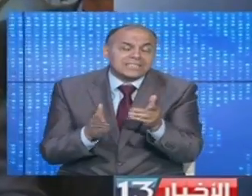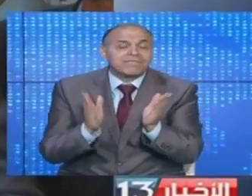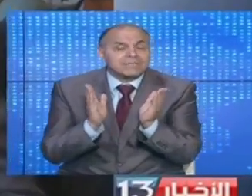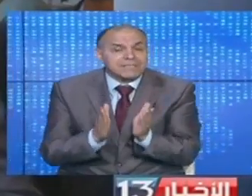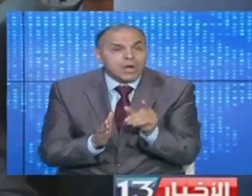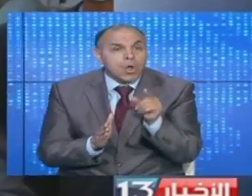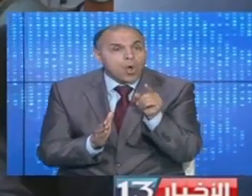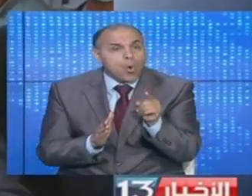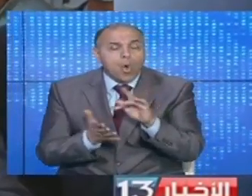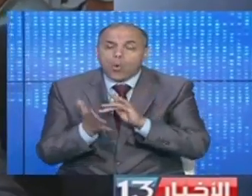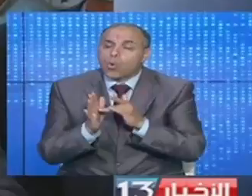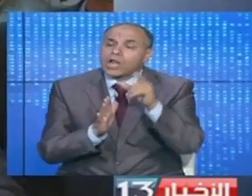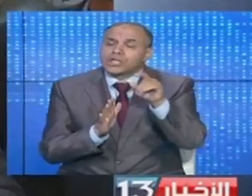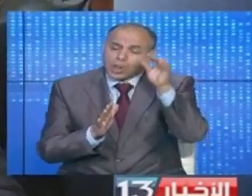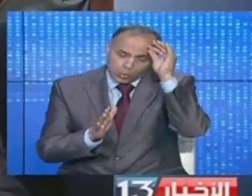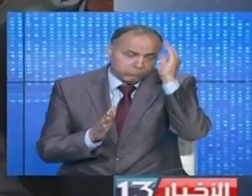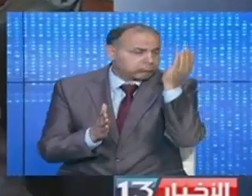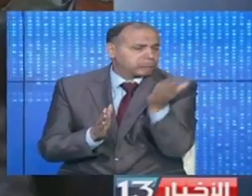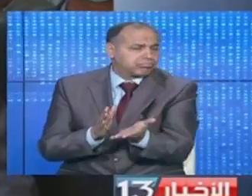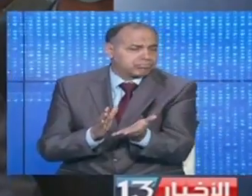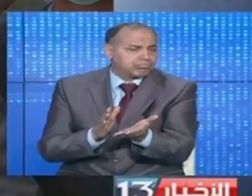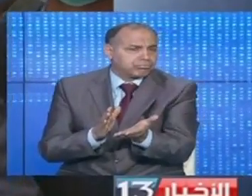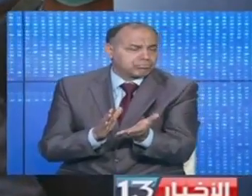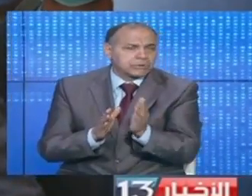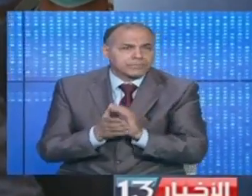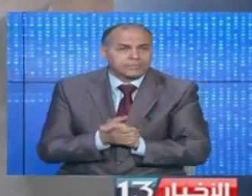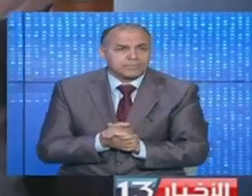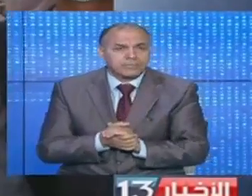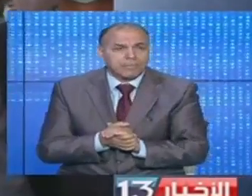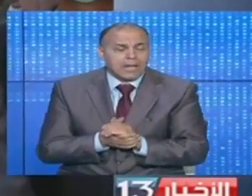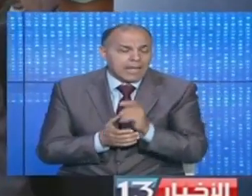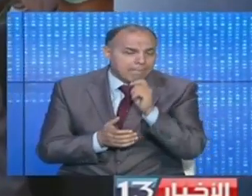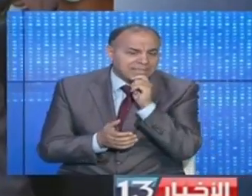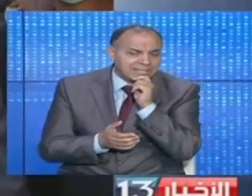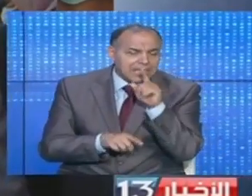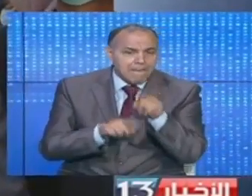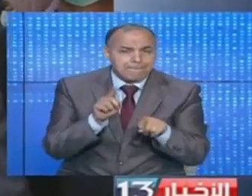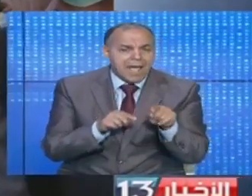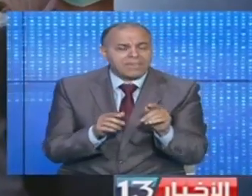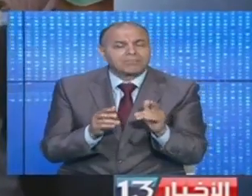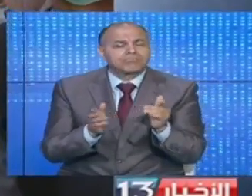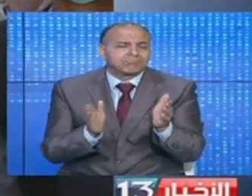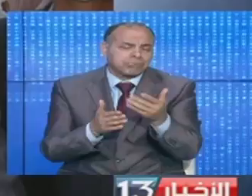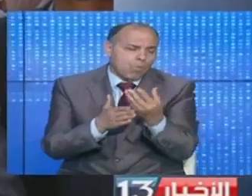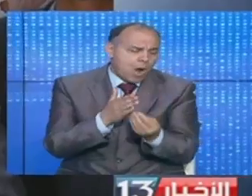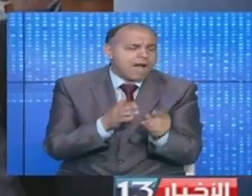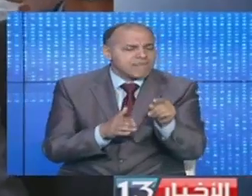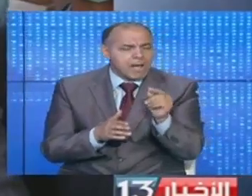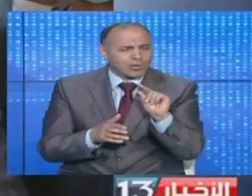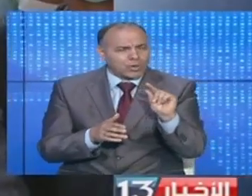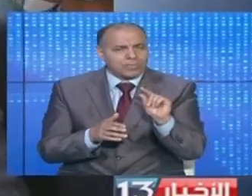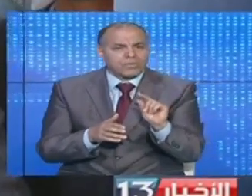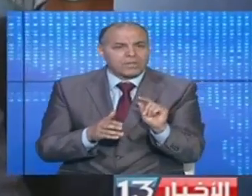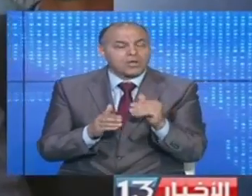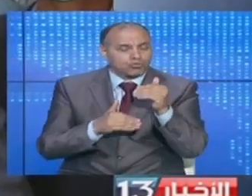سبيطار هو على ذمة كل مواطن مهما كانت الموقع متاعه. ما زالت بعض التجهيزات الناقصة